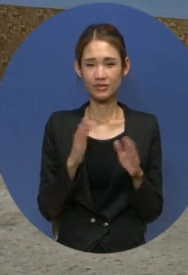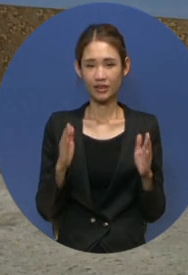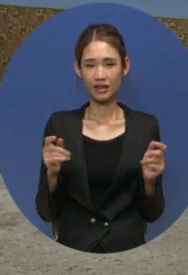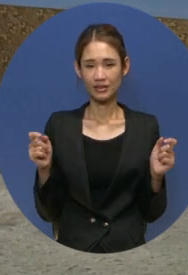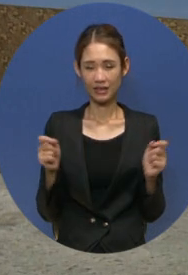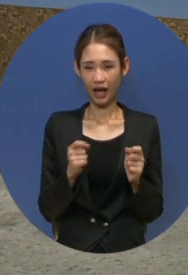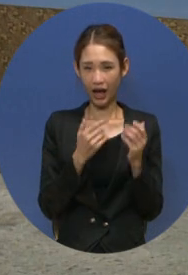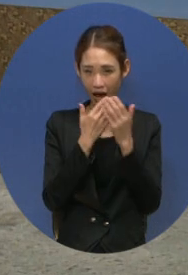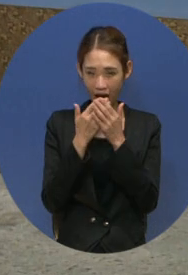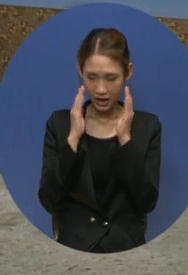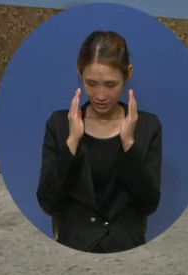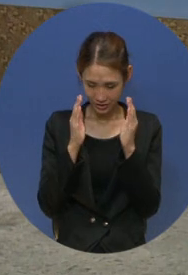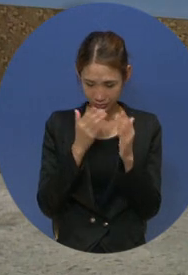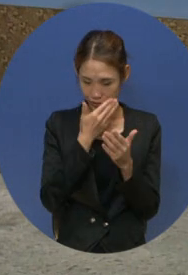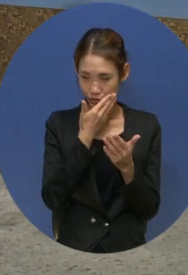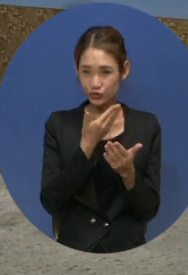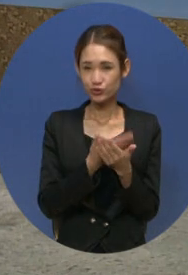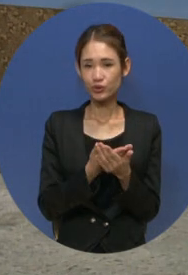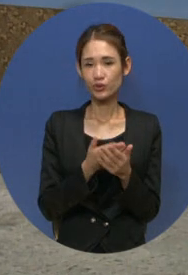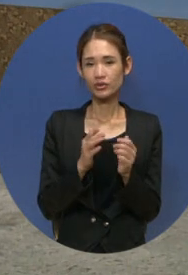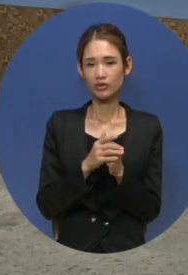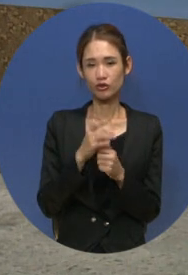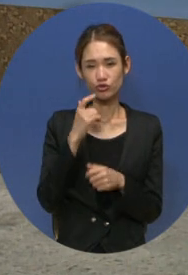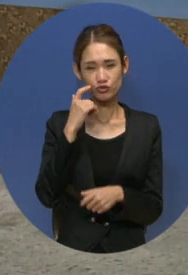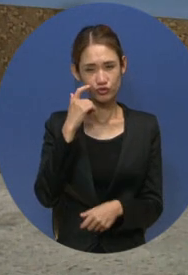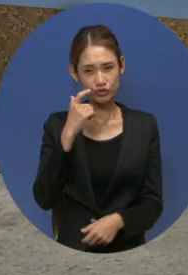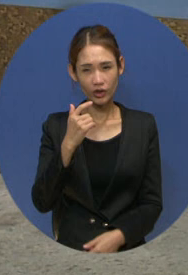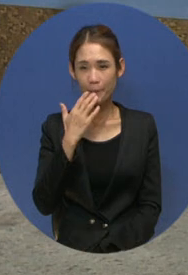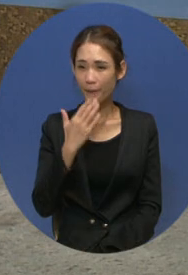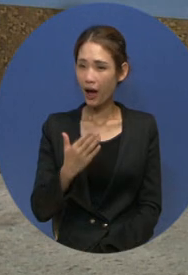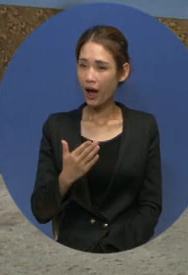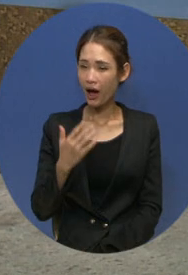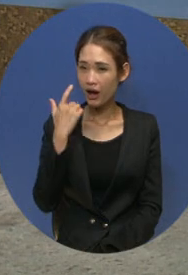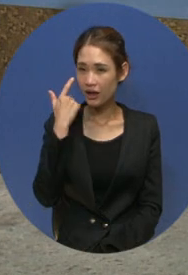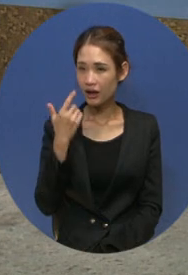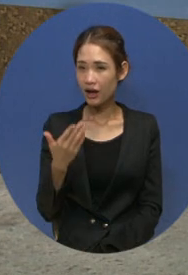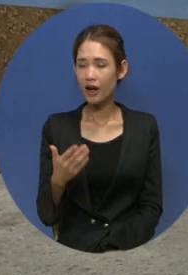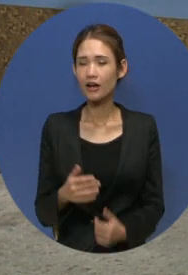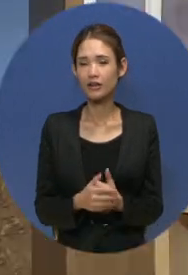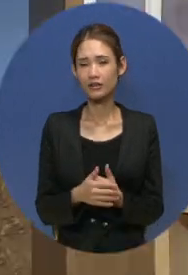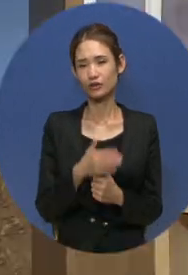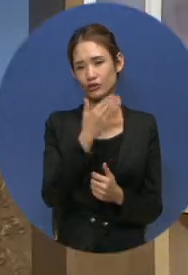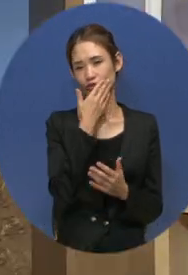중요하지만 이게 계속 지속이 되는지의 문제가 또 그럼요. 굉장히 중요한 부분이잖아요. 네.